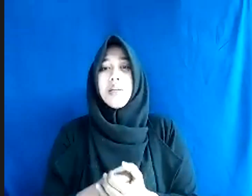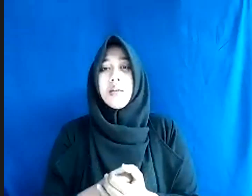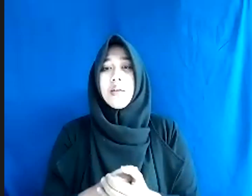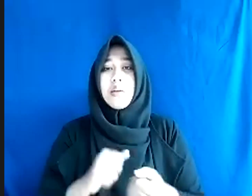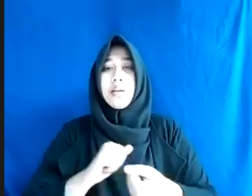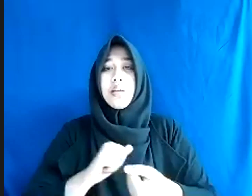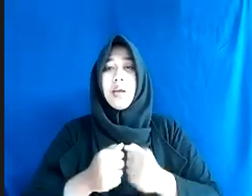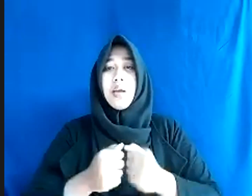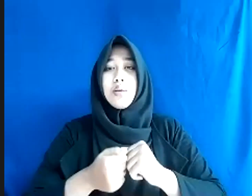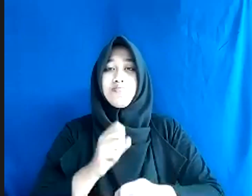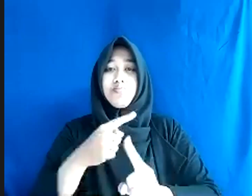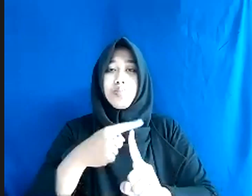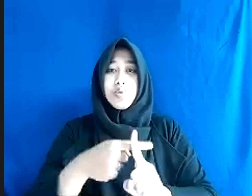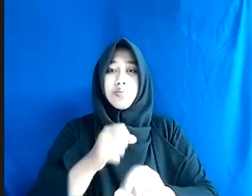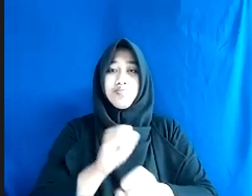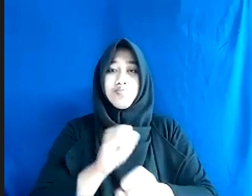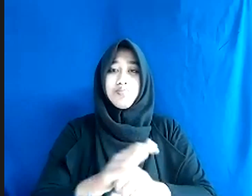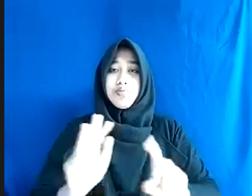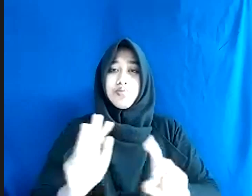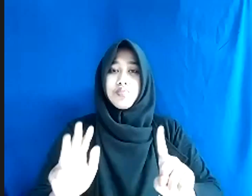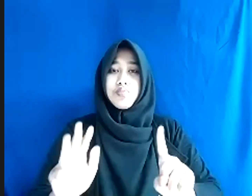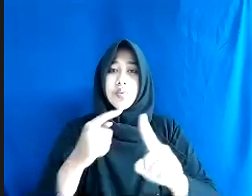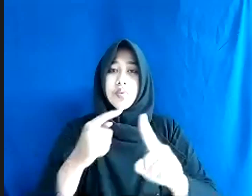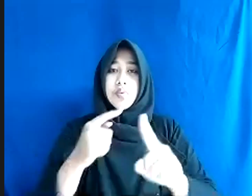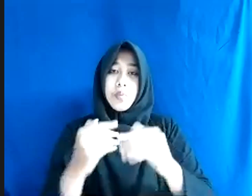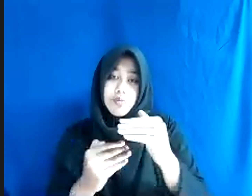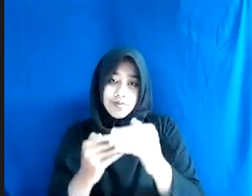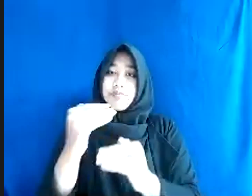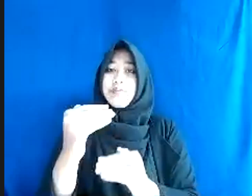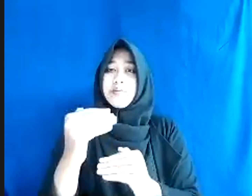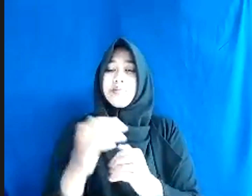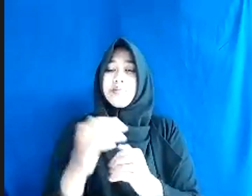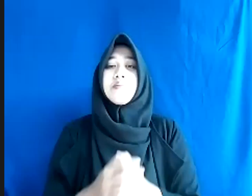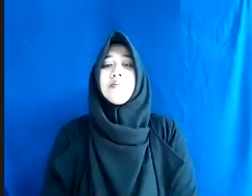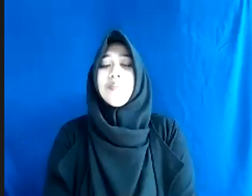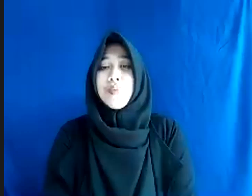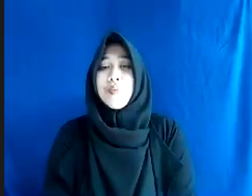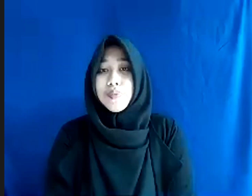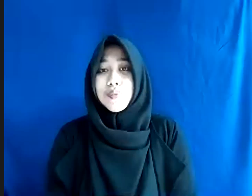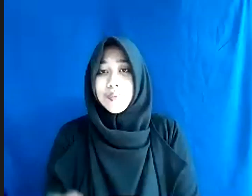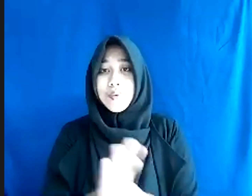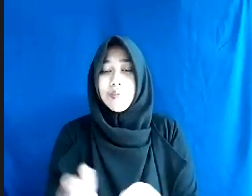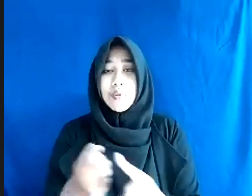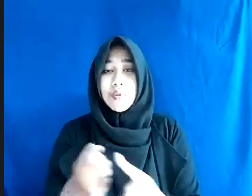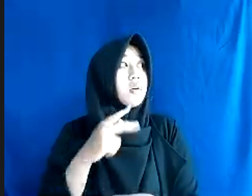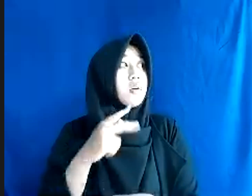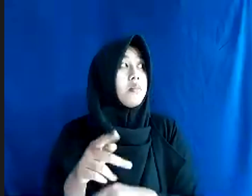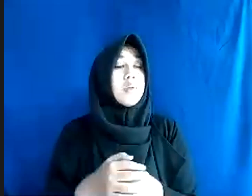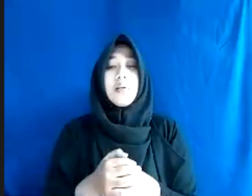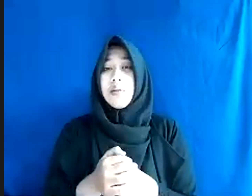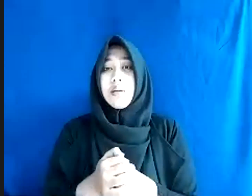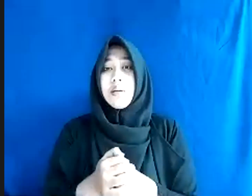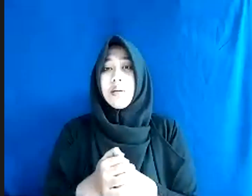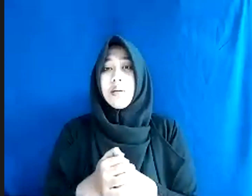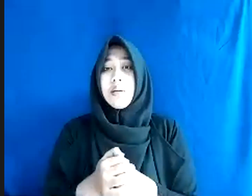corona semakin meningkat justru. Oke, dari kami yang sekian, dan sebelum lupa mohon bagi yang